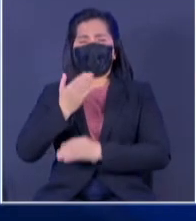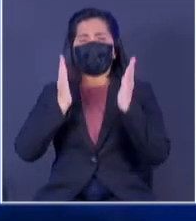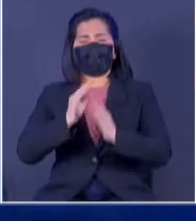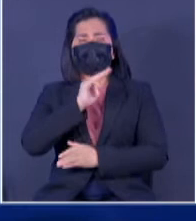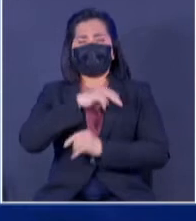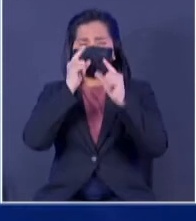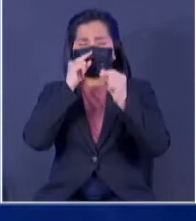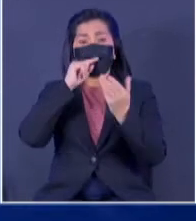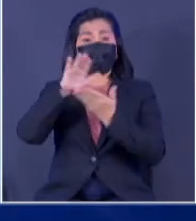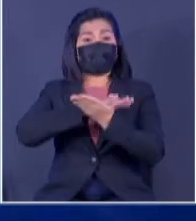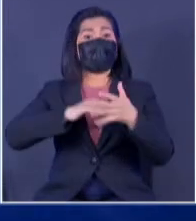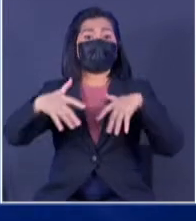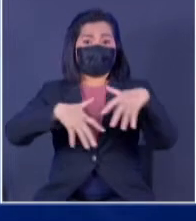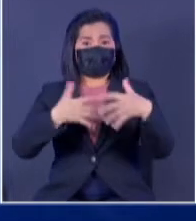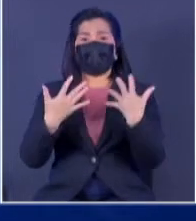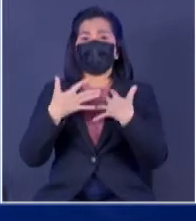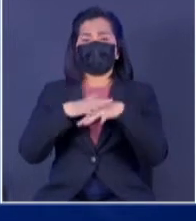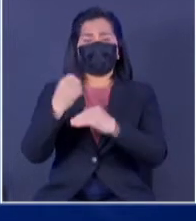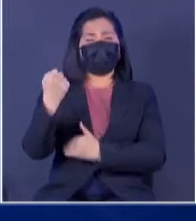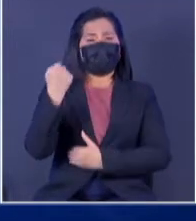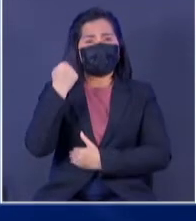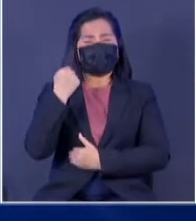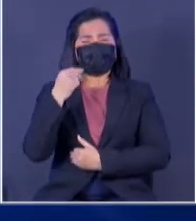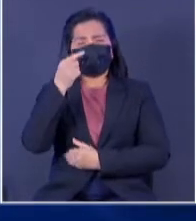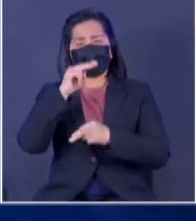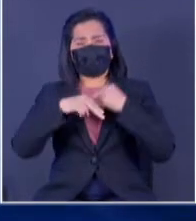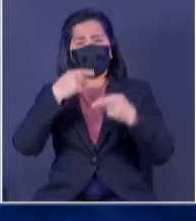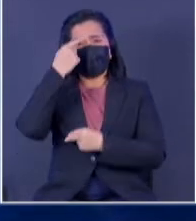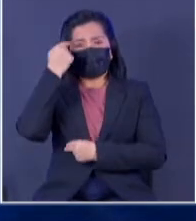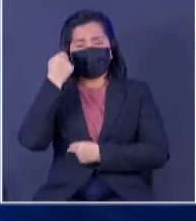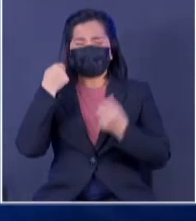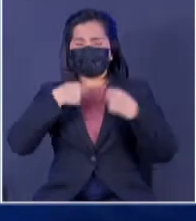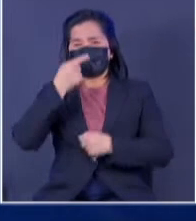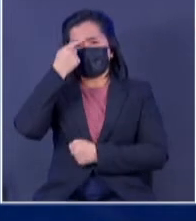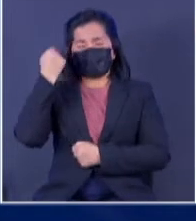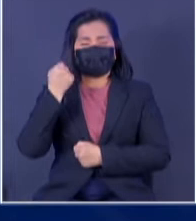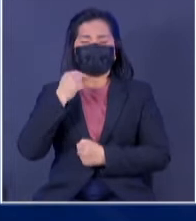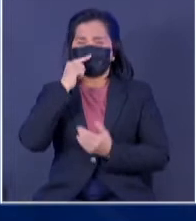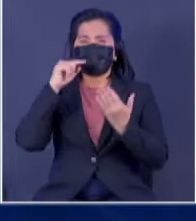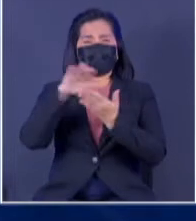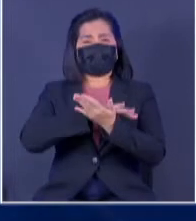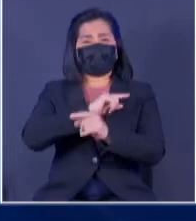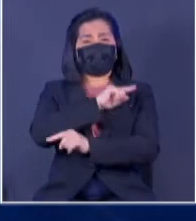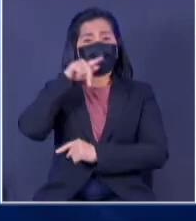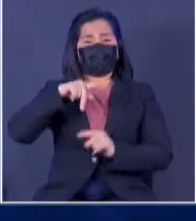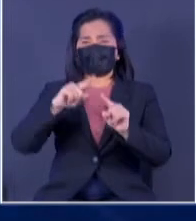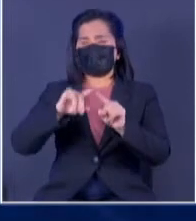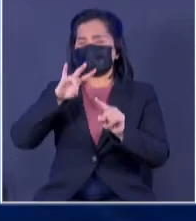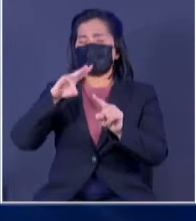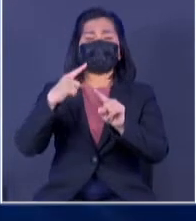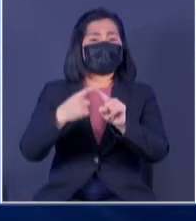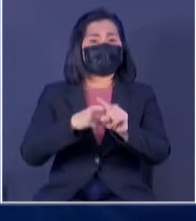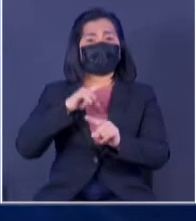ศและประชาชนร่วมกันแสดงพลังติดโบดำสวมเสื้อดำทั้งประเทศในวันพุธที่7กรกฎาคม